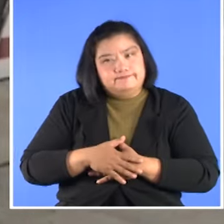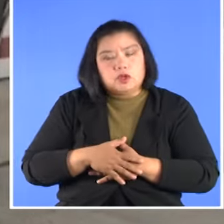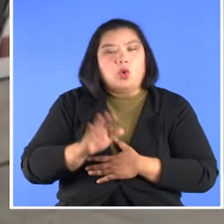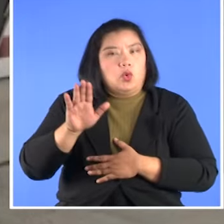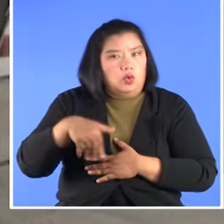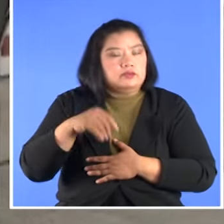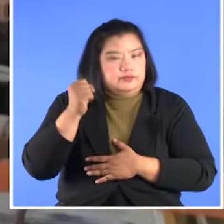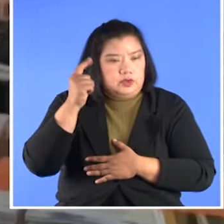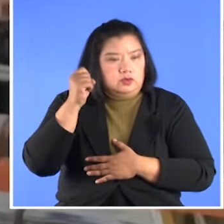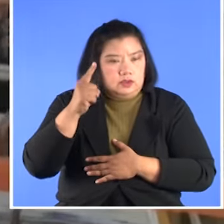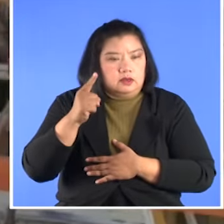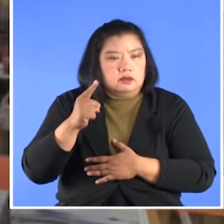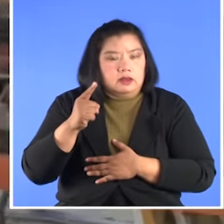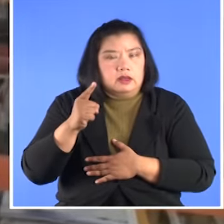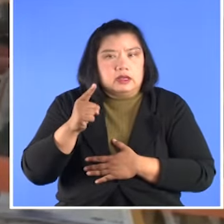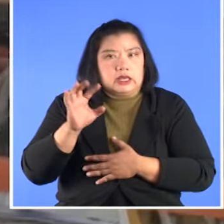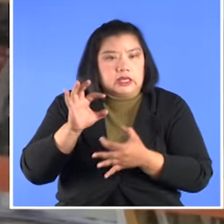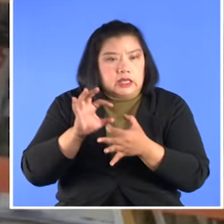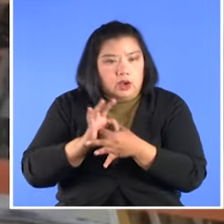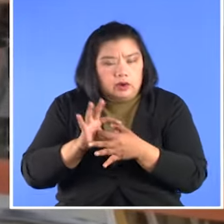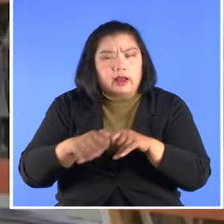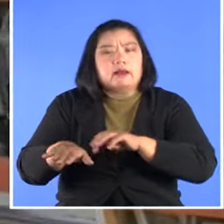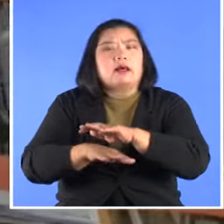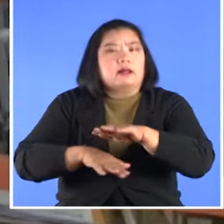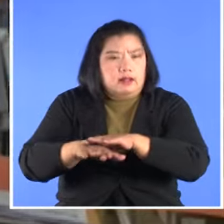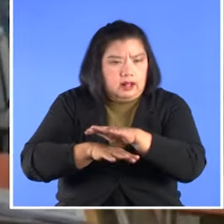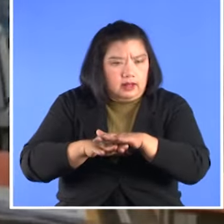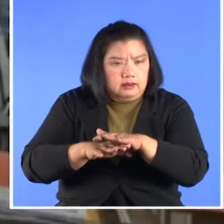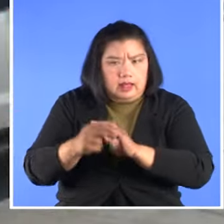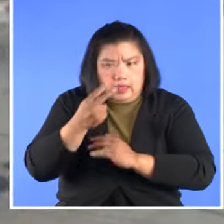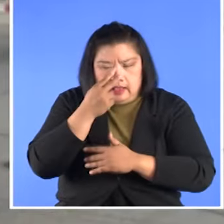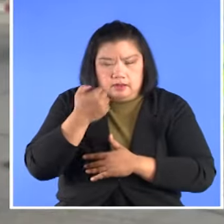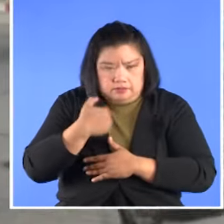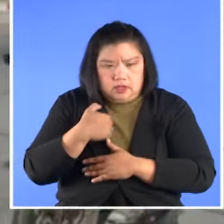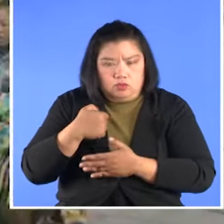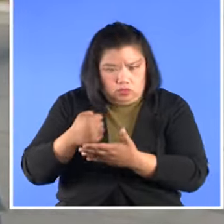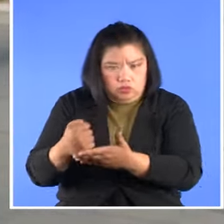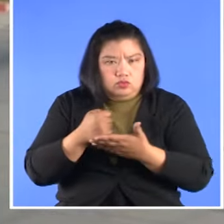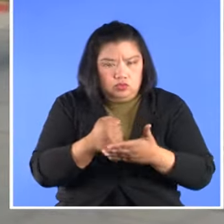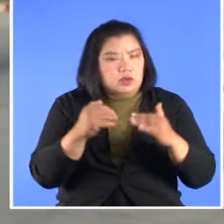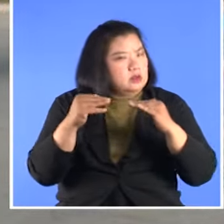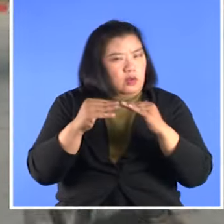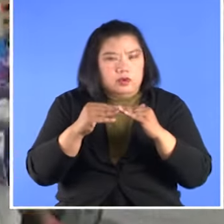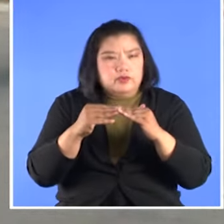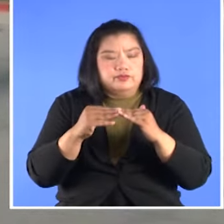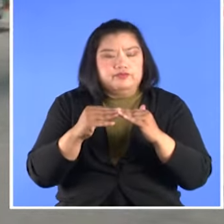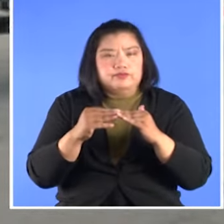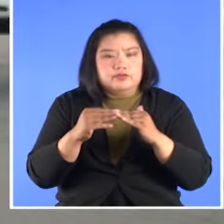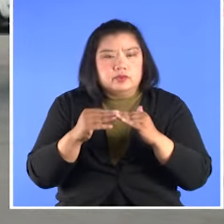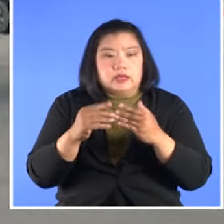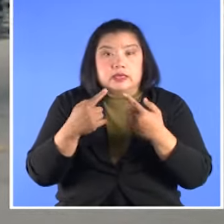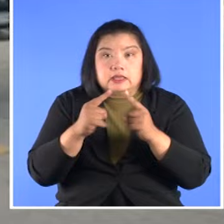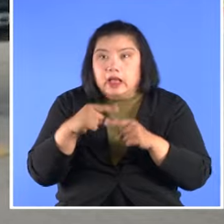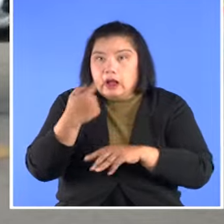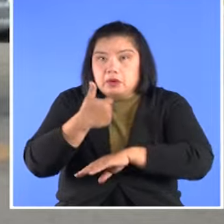ตำรวจบอกว่ายืนยันว่าทุกอย่างน่ะมันอยู่กับขึ้นกับพยานหลักฐานและก็จะให้ความเป็นธรรมทั้ง 2ฝ่ายอย่างเต็มที่ส่วนเรื่องผู้มี